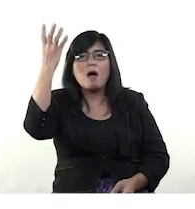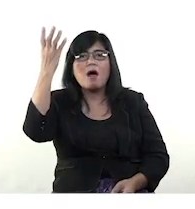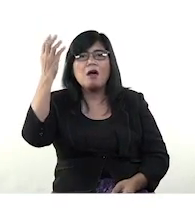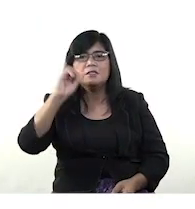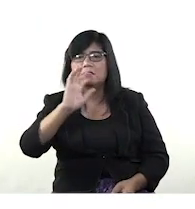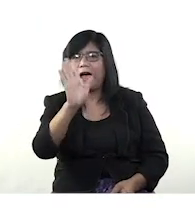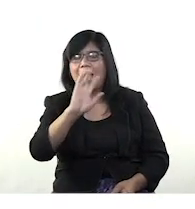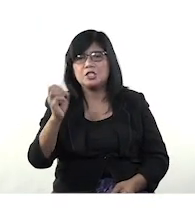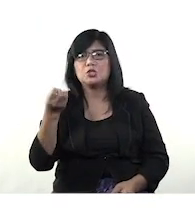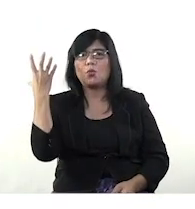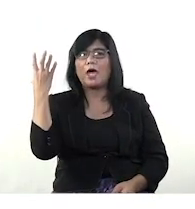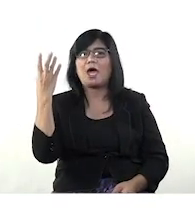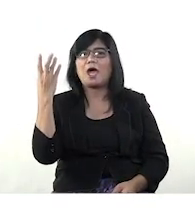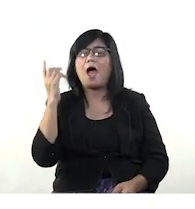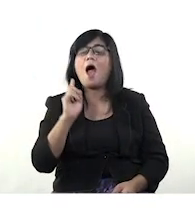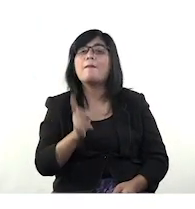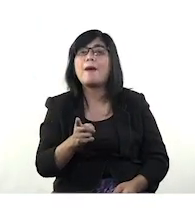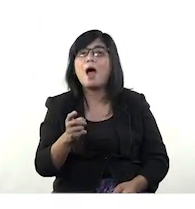Hai itu menghormati pemerintah